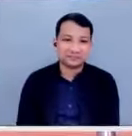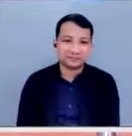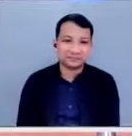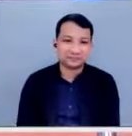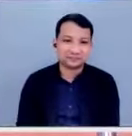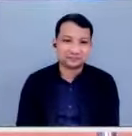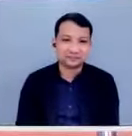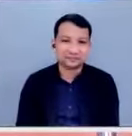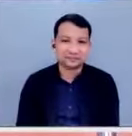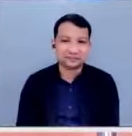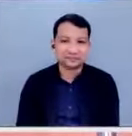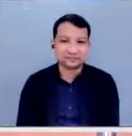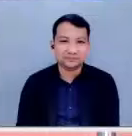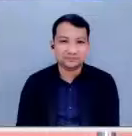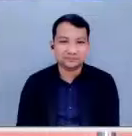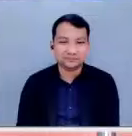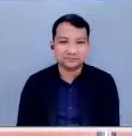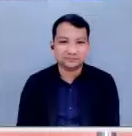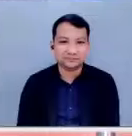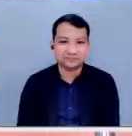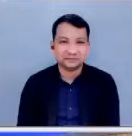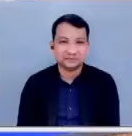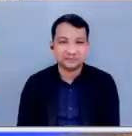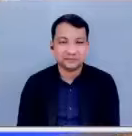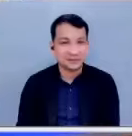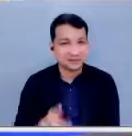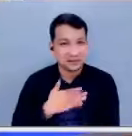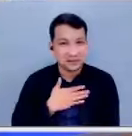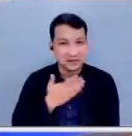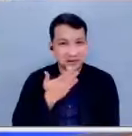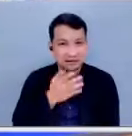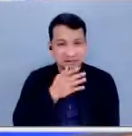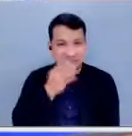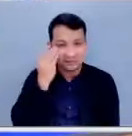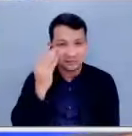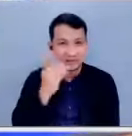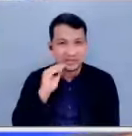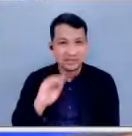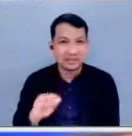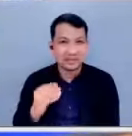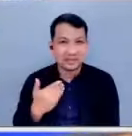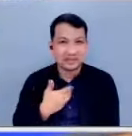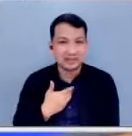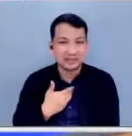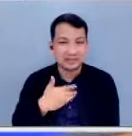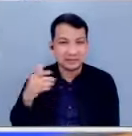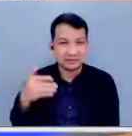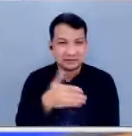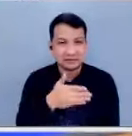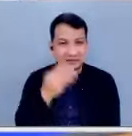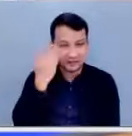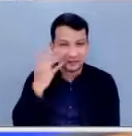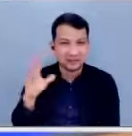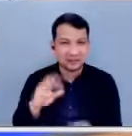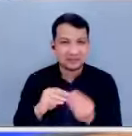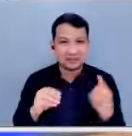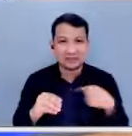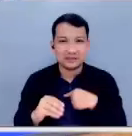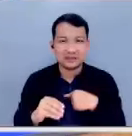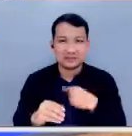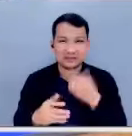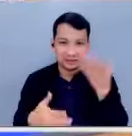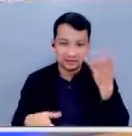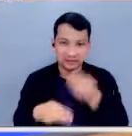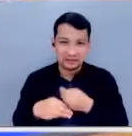Sakto, sakto-sakto siya. Mama Arlene, I think mag-order ako. At saka ang cute, meron pang pa-fish, oh. Yes. So the gelatin